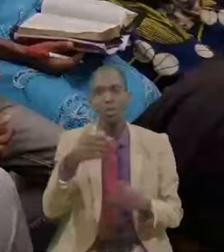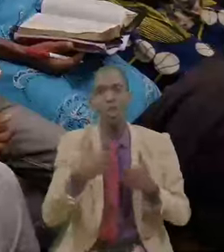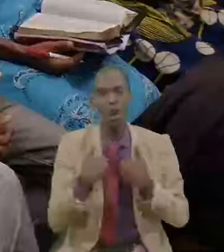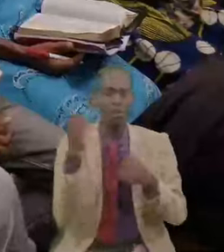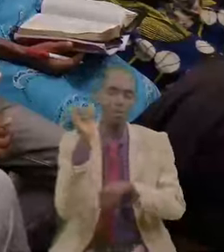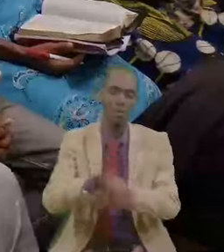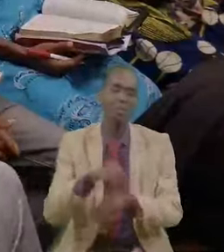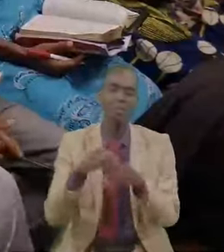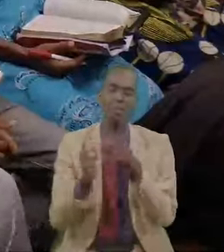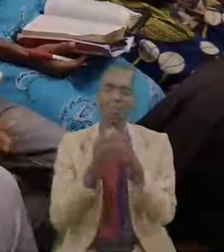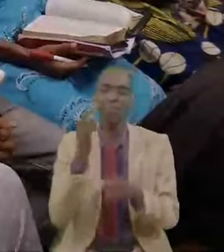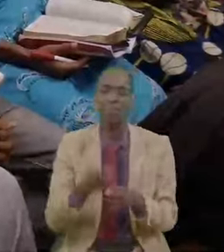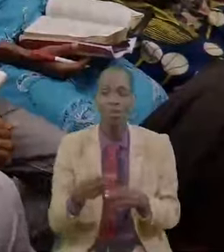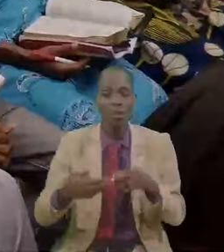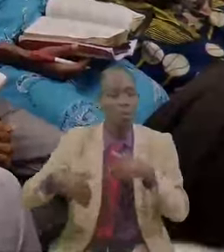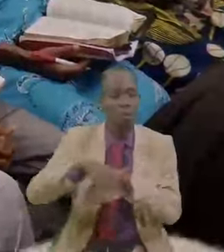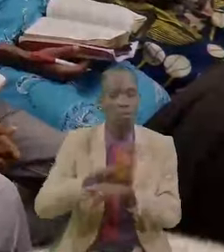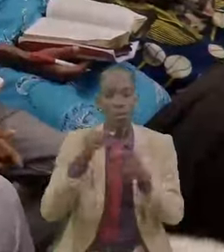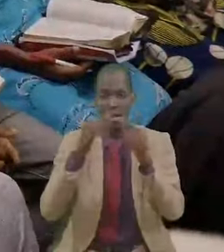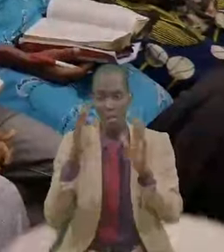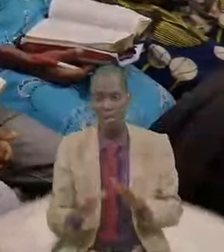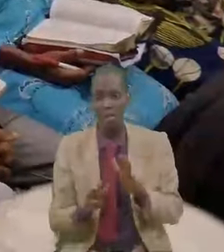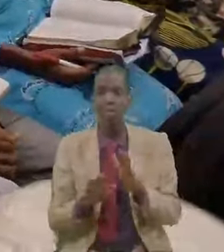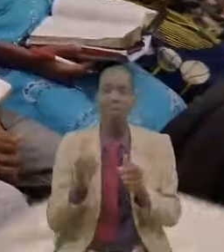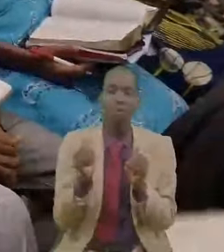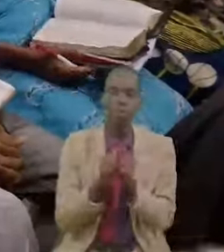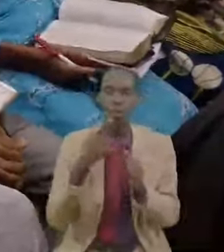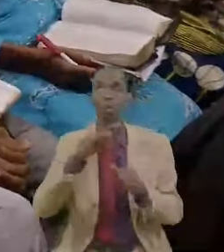Vous avez gagné. Vous avez gagné. Vous êtes plus fort.